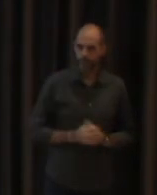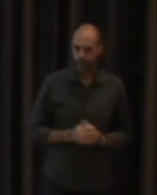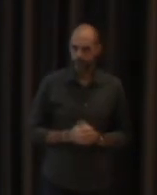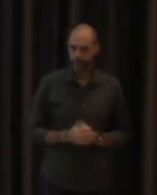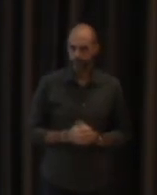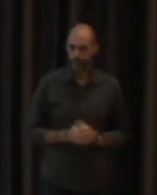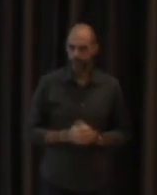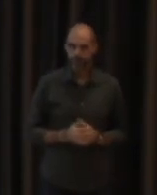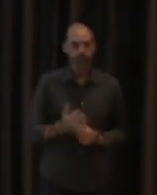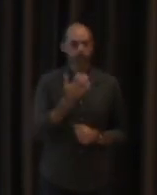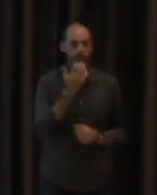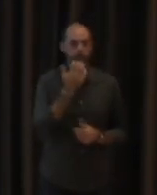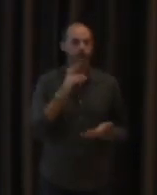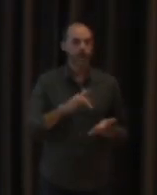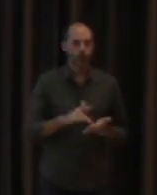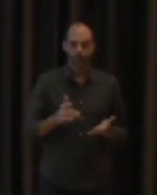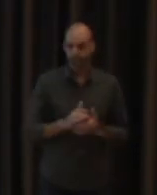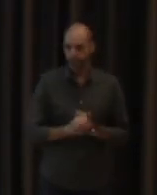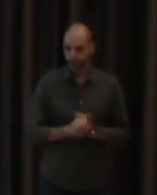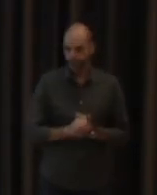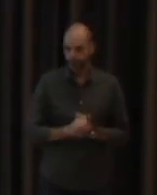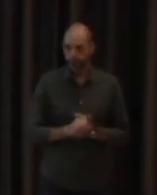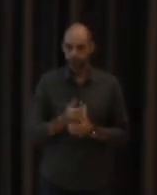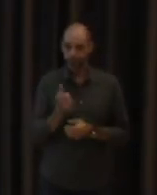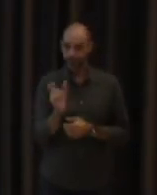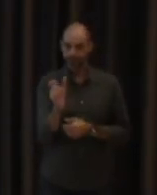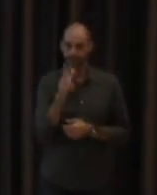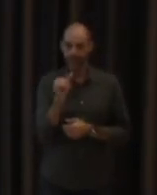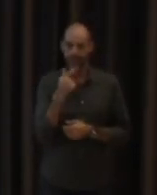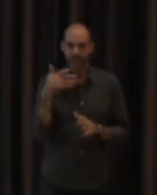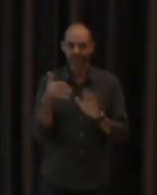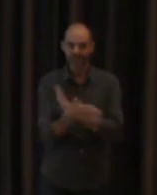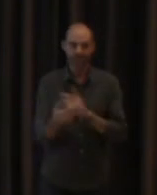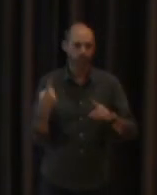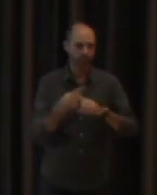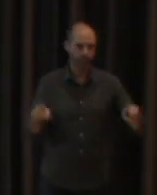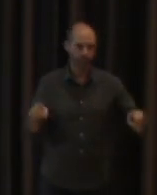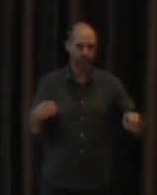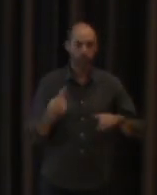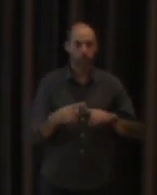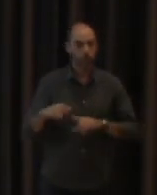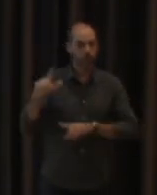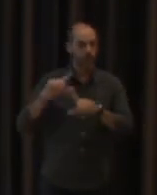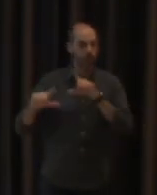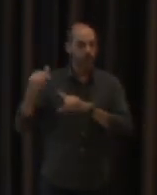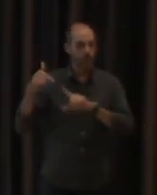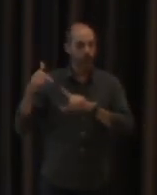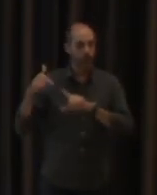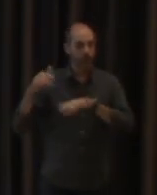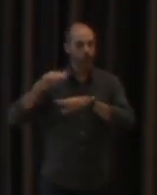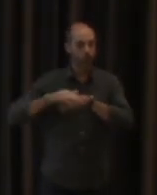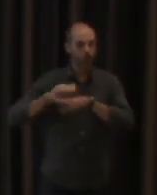Si apareix, hem dit que canvia el significat, perquè aleshores viatjar es torna significat a un verb